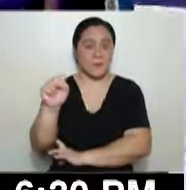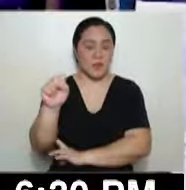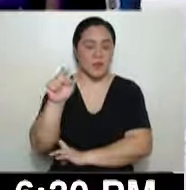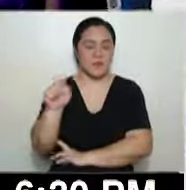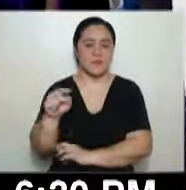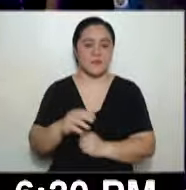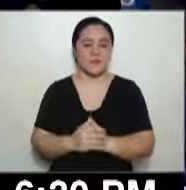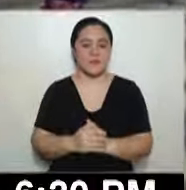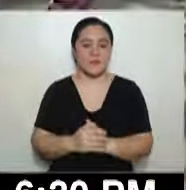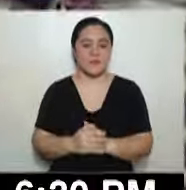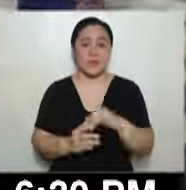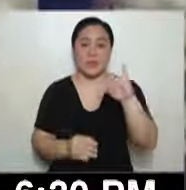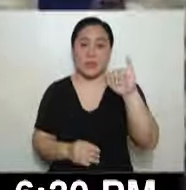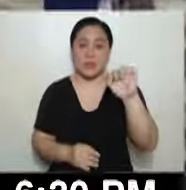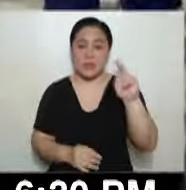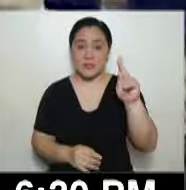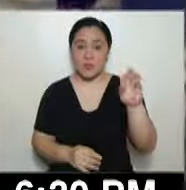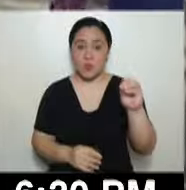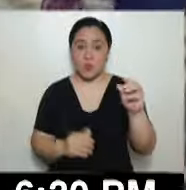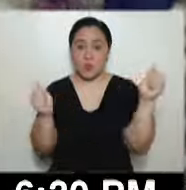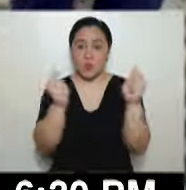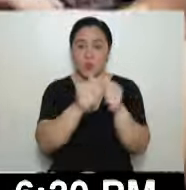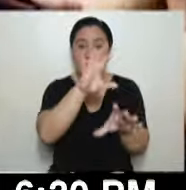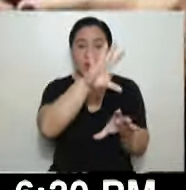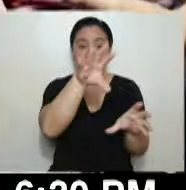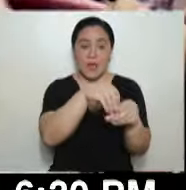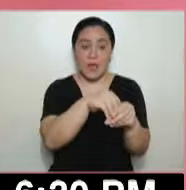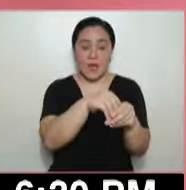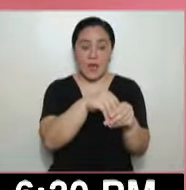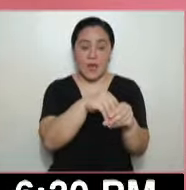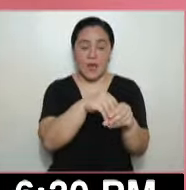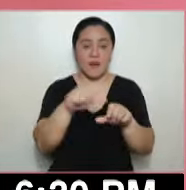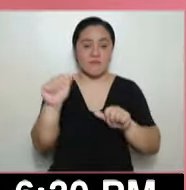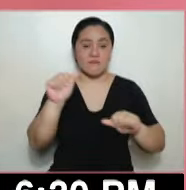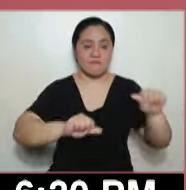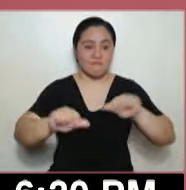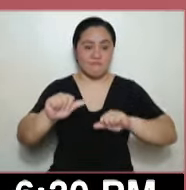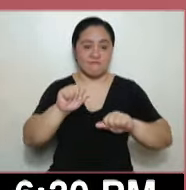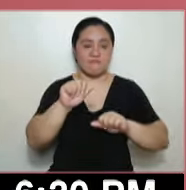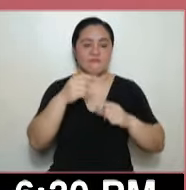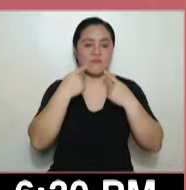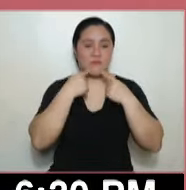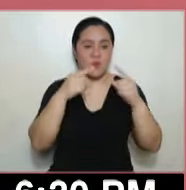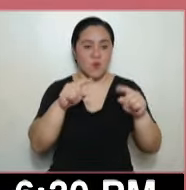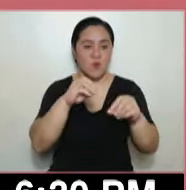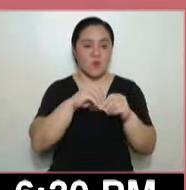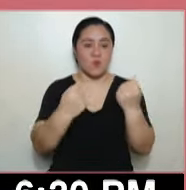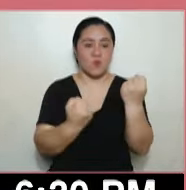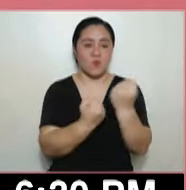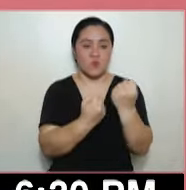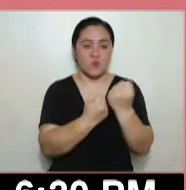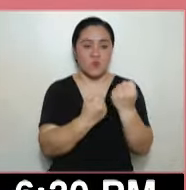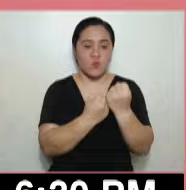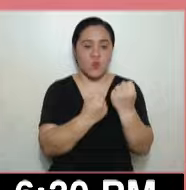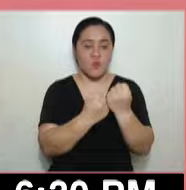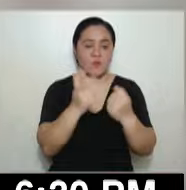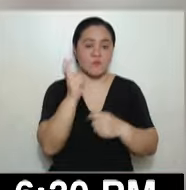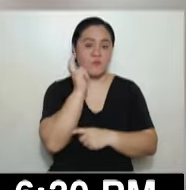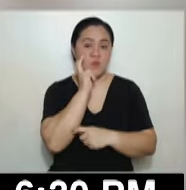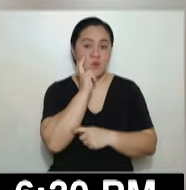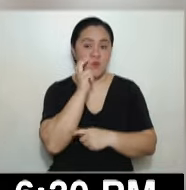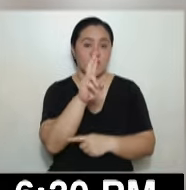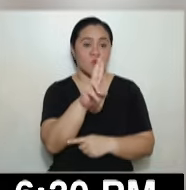Si Isko isinama pa sa tiket niyang Aksyon Demokratiko ang kilalang supporter ni dating Pangulong Duterte, si